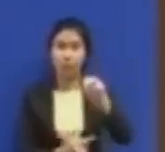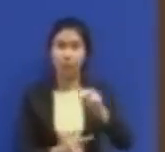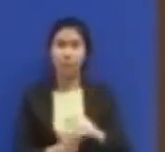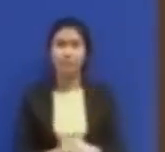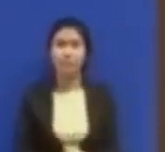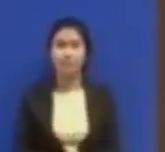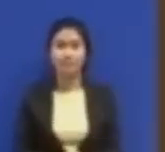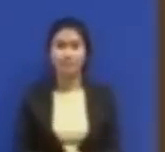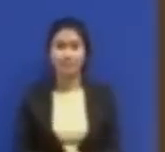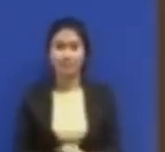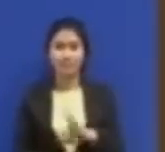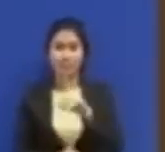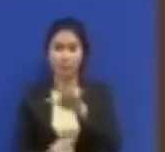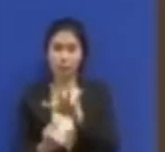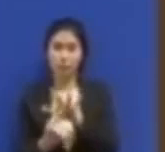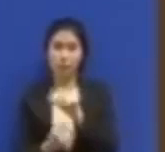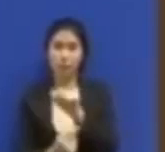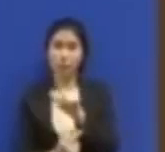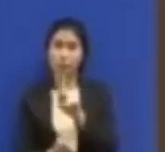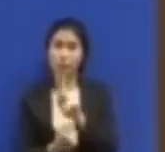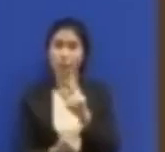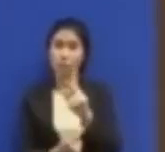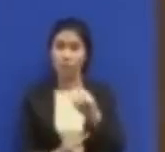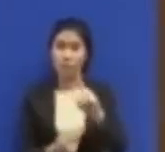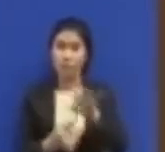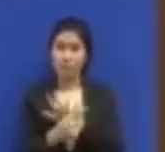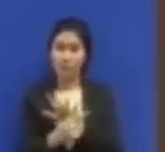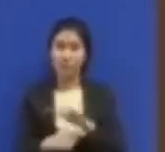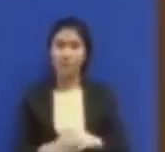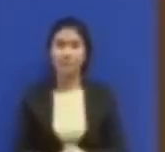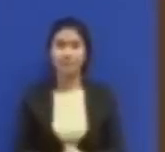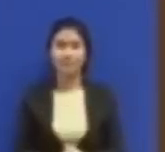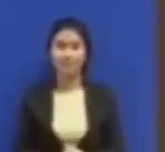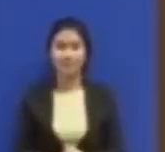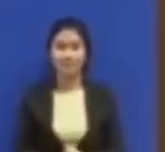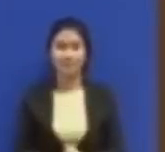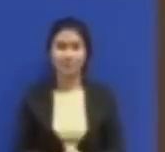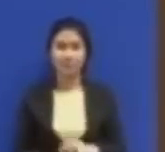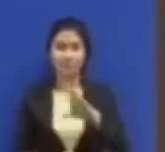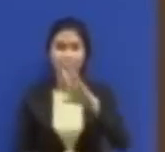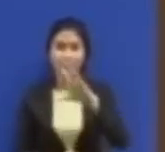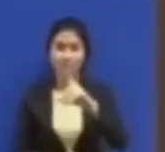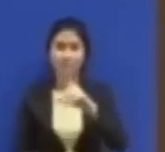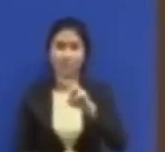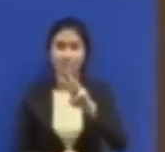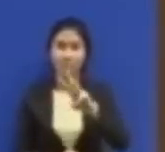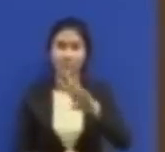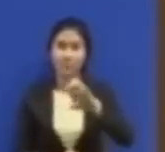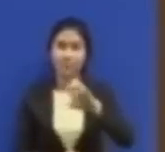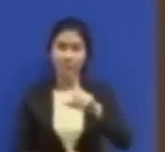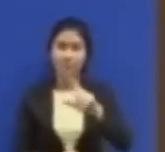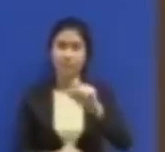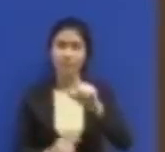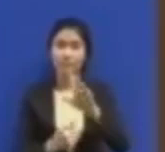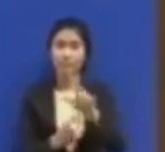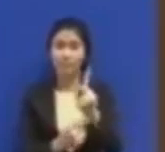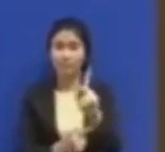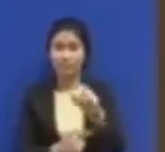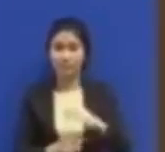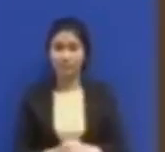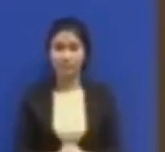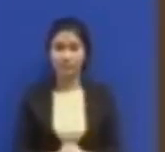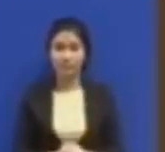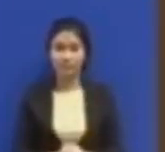อกชูศักดิ์เมฆสุวรรณ46พลเอกเฉวงศักดิ์ทองสลวย47ว่า